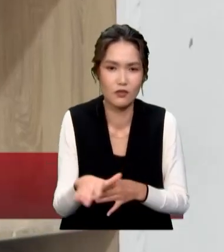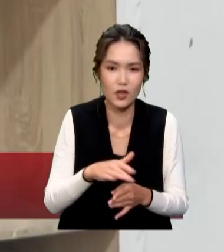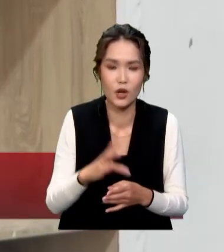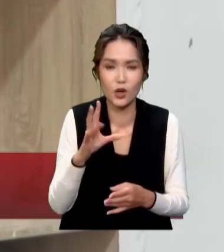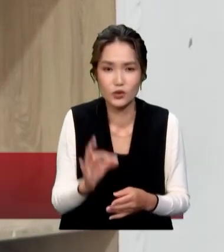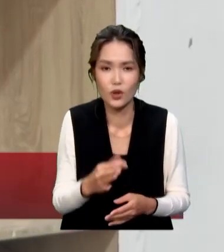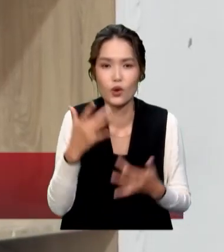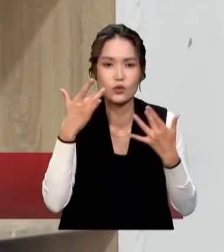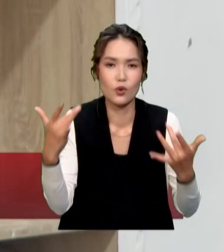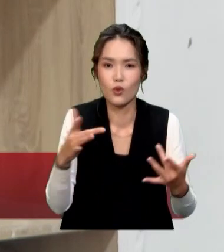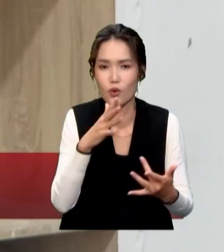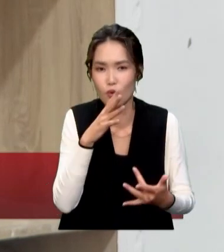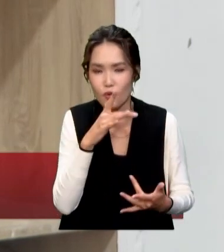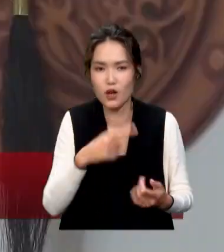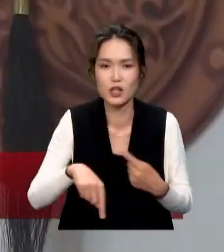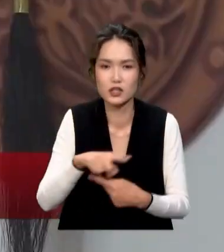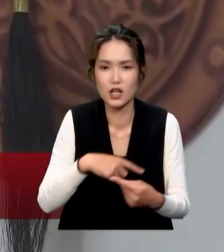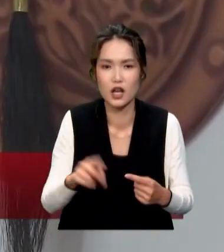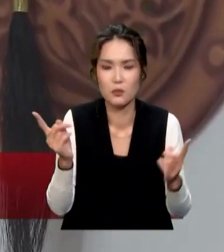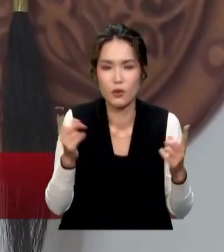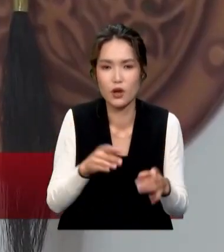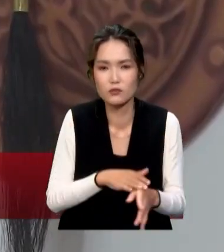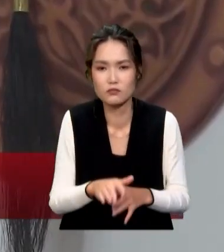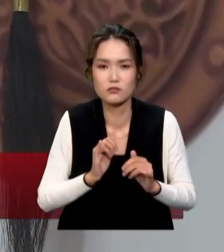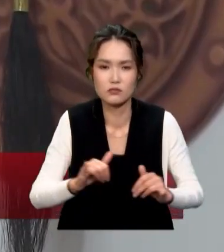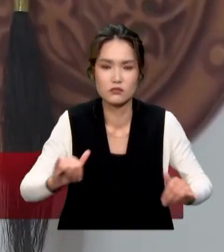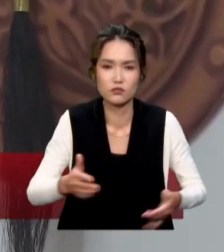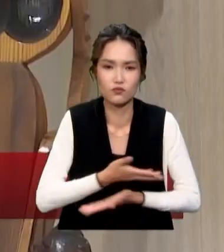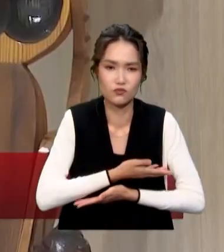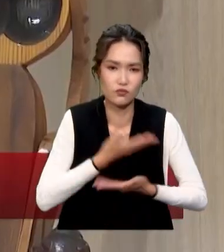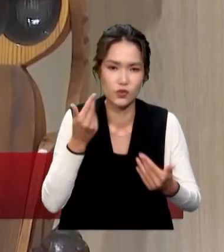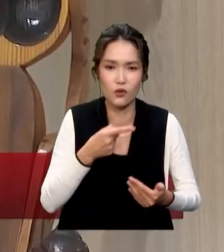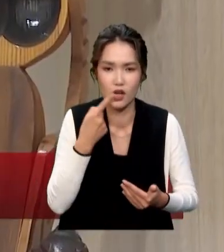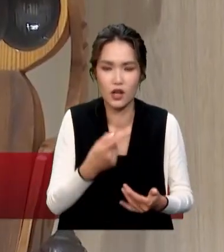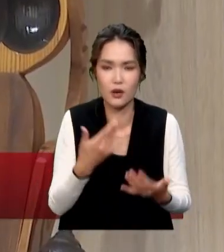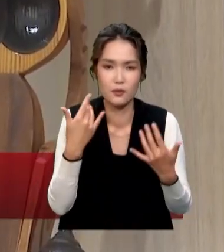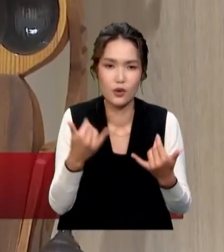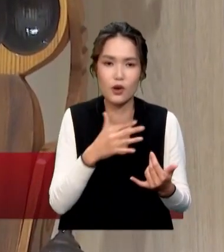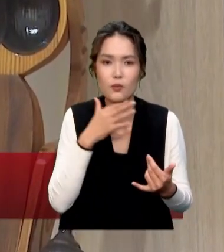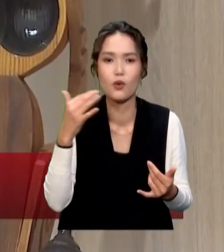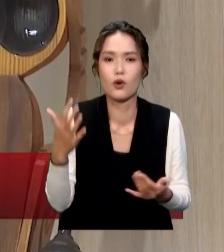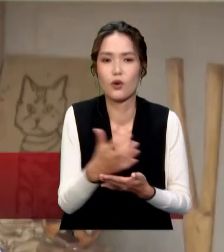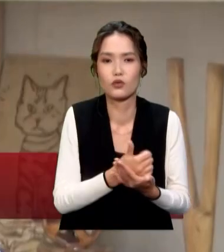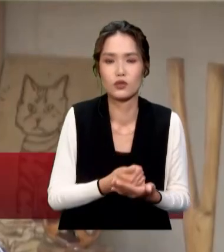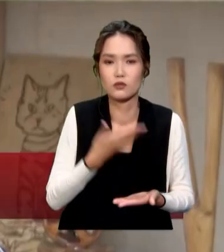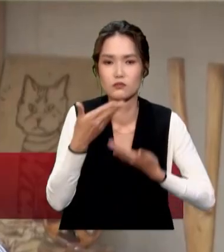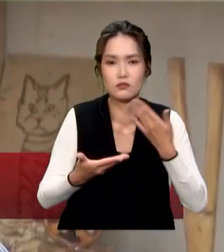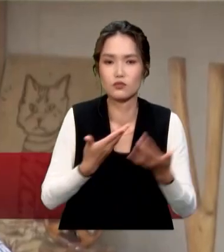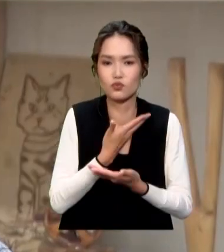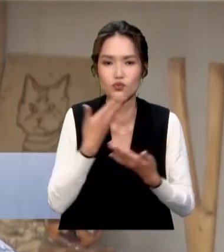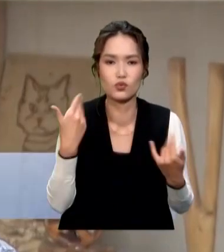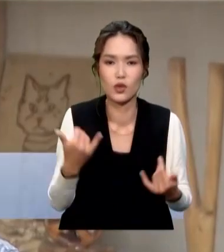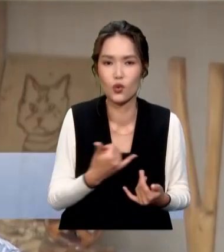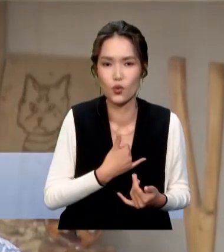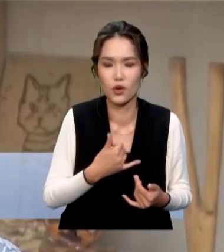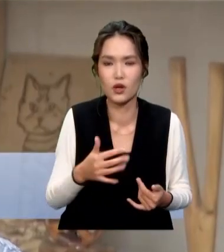шебер соңғы уақытта ата кәсіптің тасы өрге домаламай тұрғанын айтады. Себебі дайын өнімді өткізе алмай деген. Біздің жасап